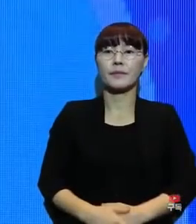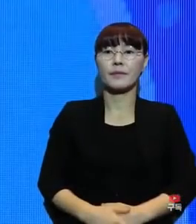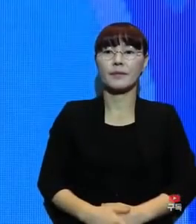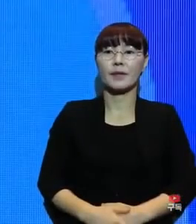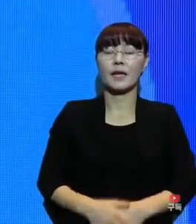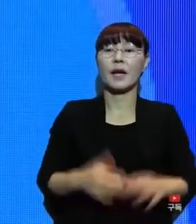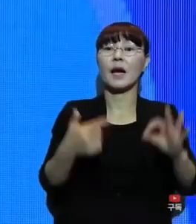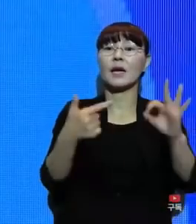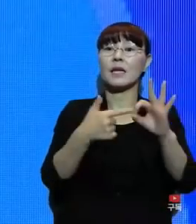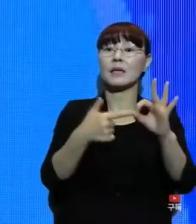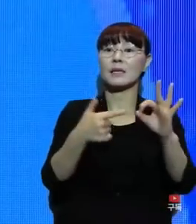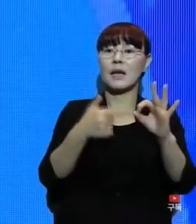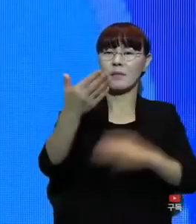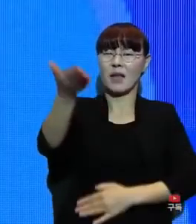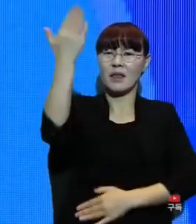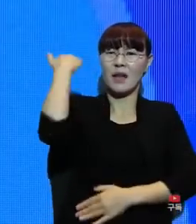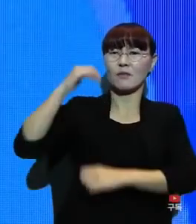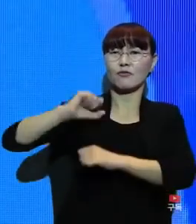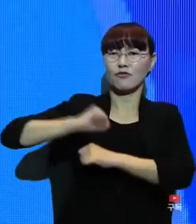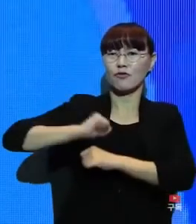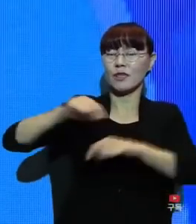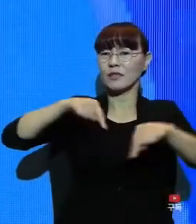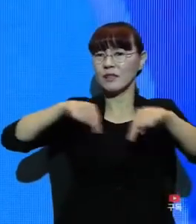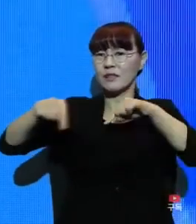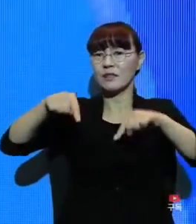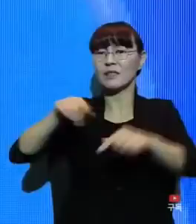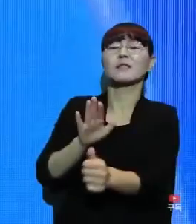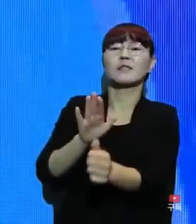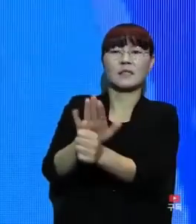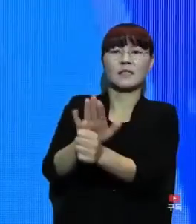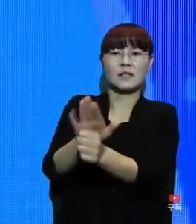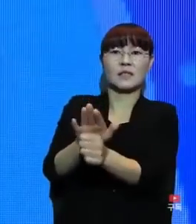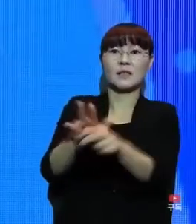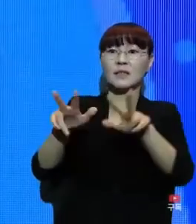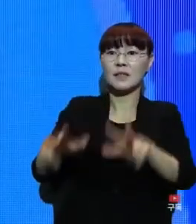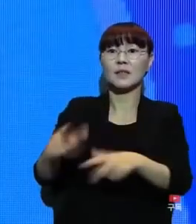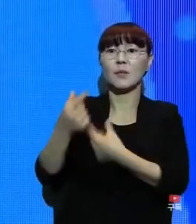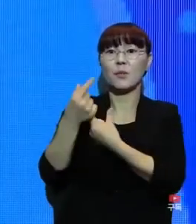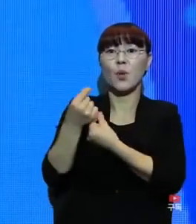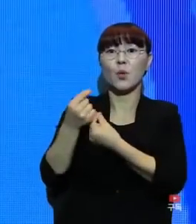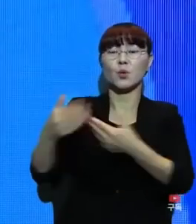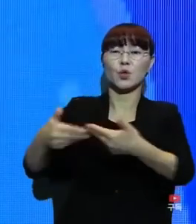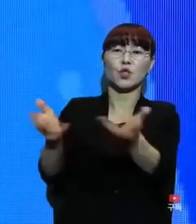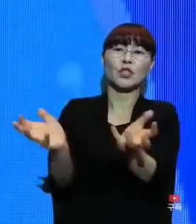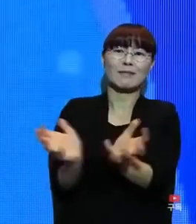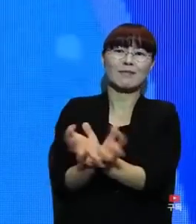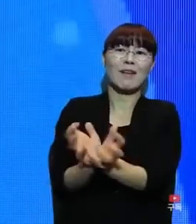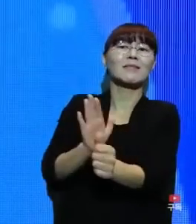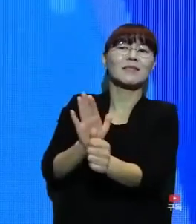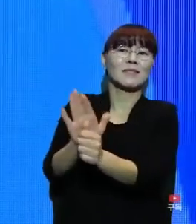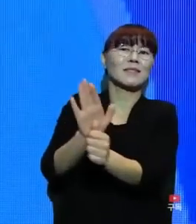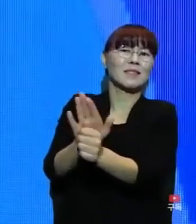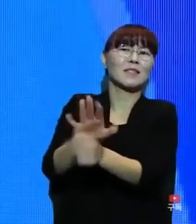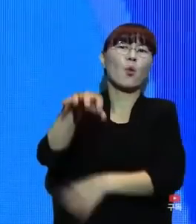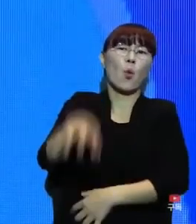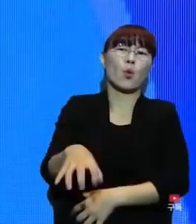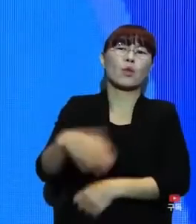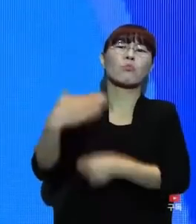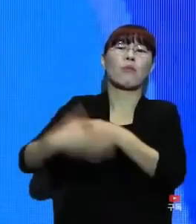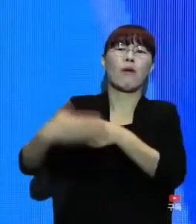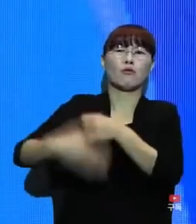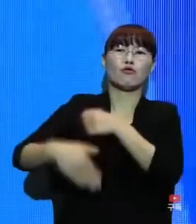0 담은 과거의 군사정권 을 압도적으로 지지했고 지금도 보수 정당 의 핵심 지지기반 입니다